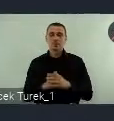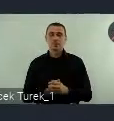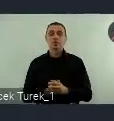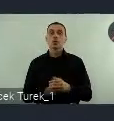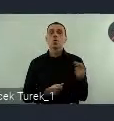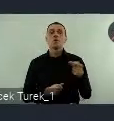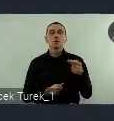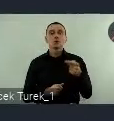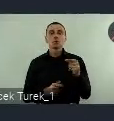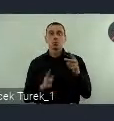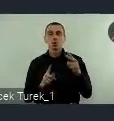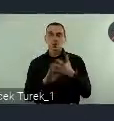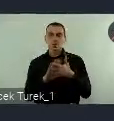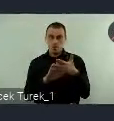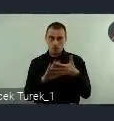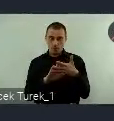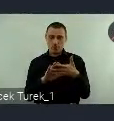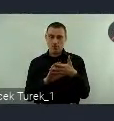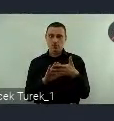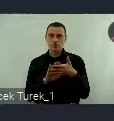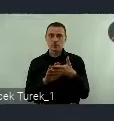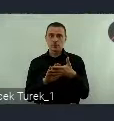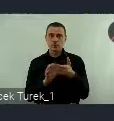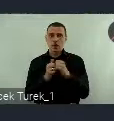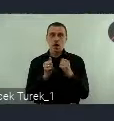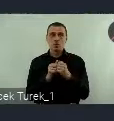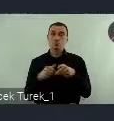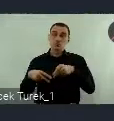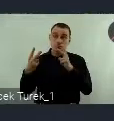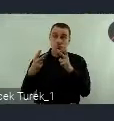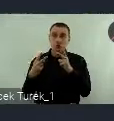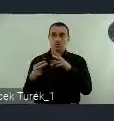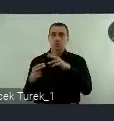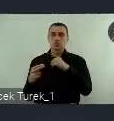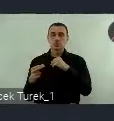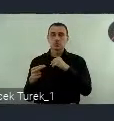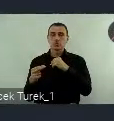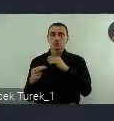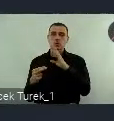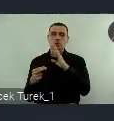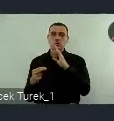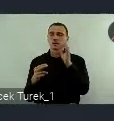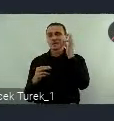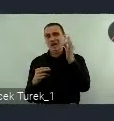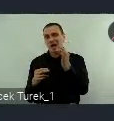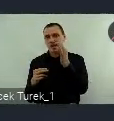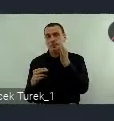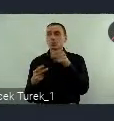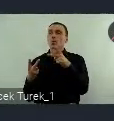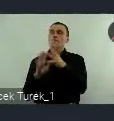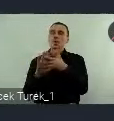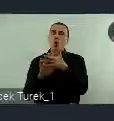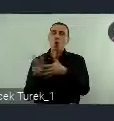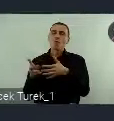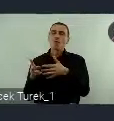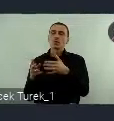zapewnienia tłumacza języka migowego albo dostęp przez strony internetowej jest taka możliwość że można na zasadzie Skypa mieć dostęp do tłumacza języka migowego żywego